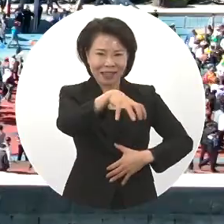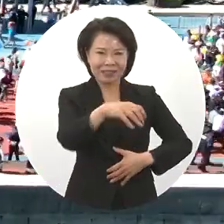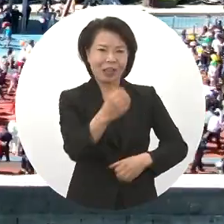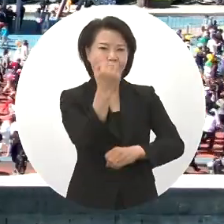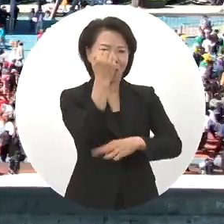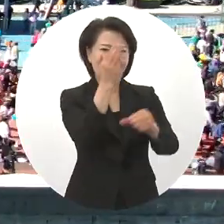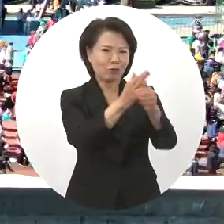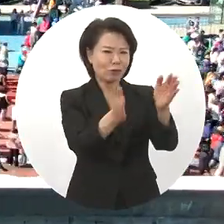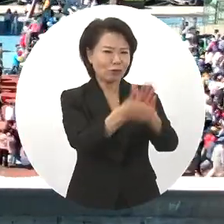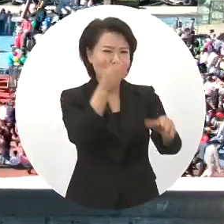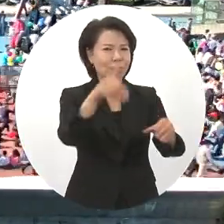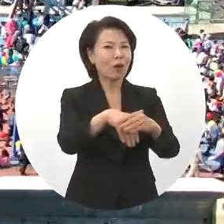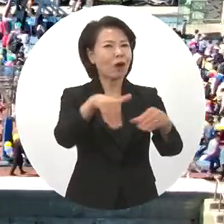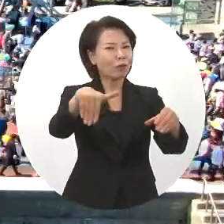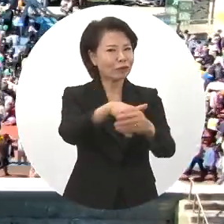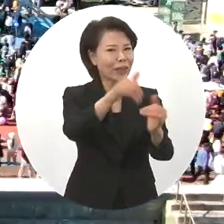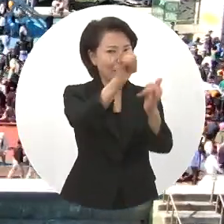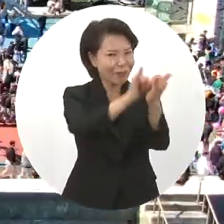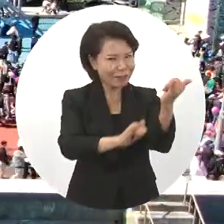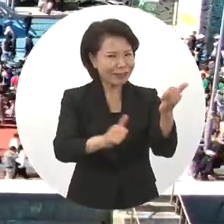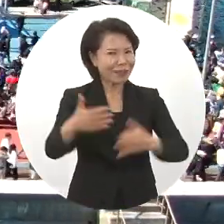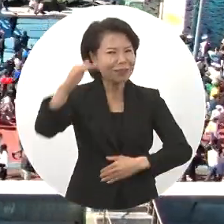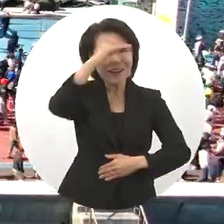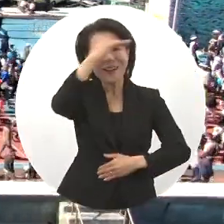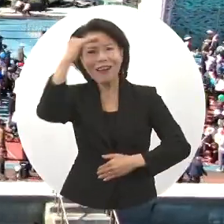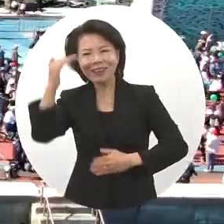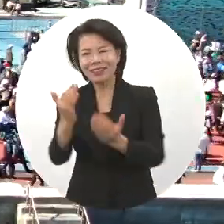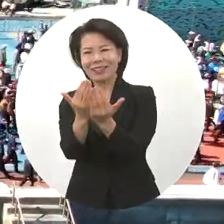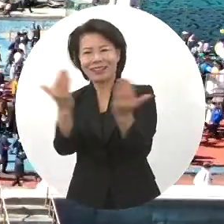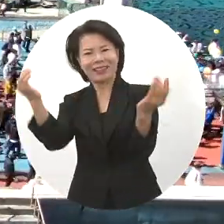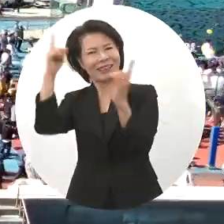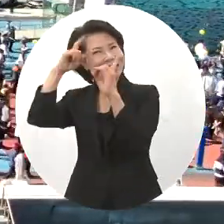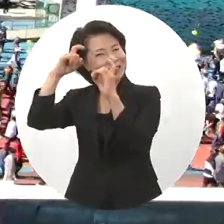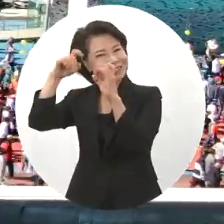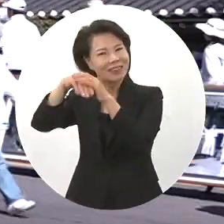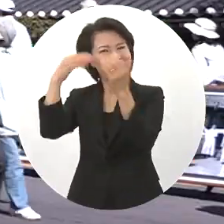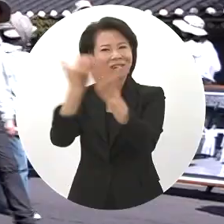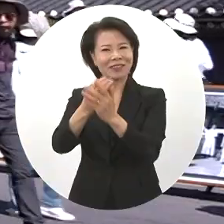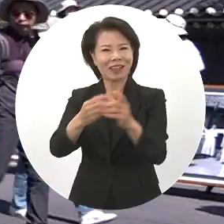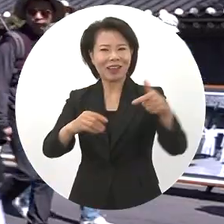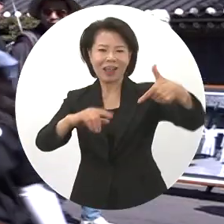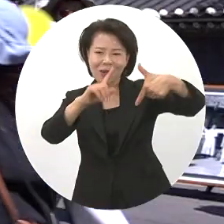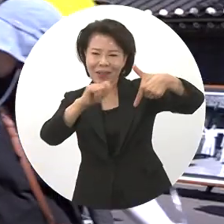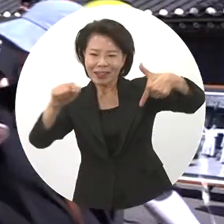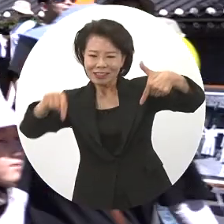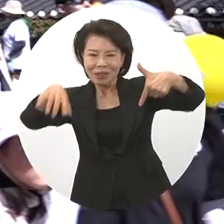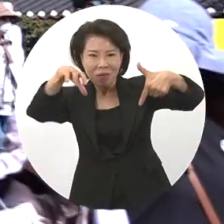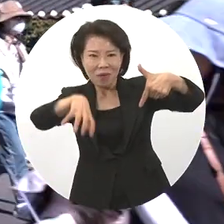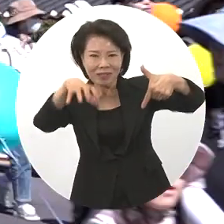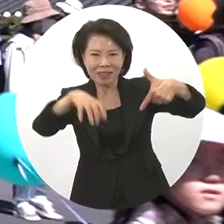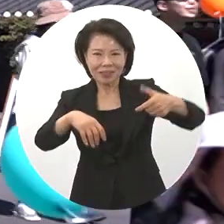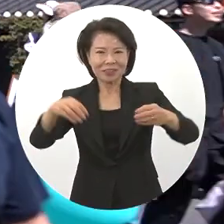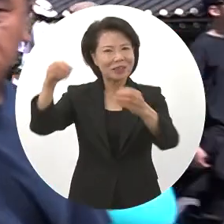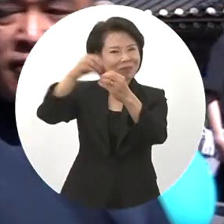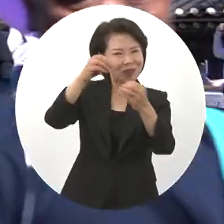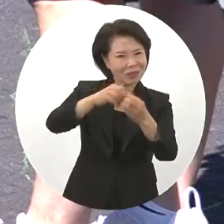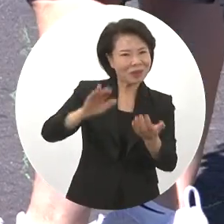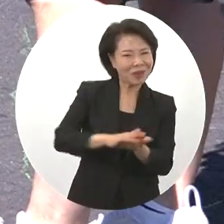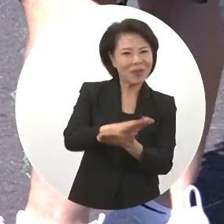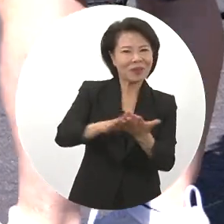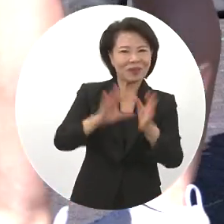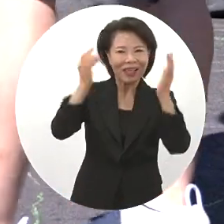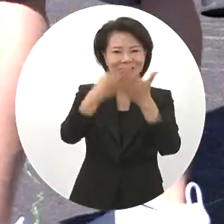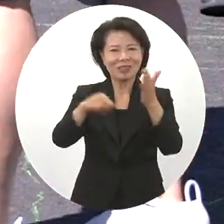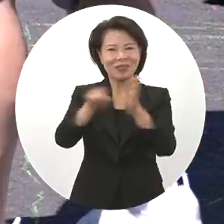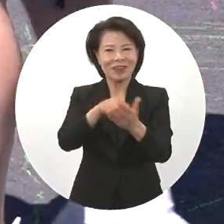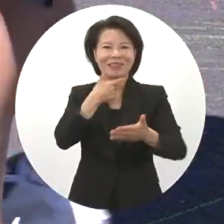탑동광장에서는 원도심 역사 문화 투어와 근현대 사진전이 열렸는데요. 관덕정 마당에선 전통놀이와 아이들을